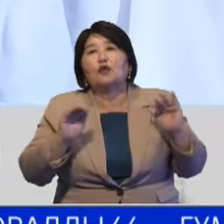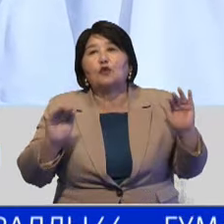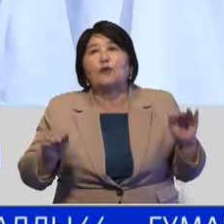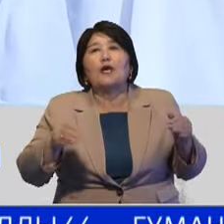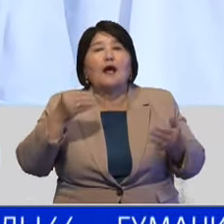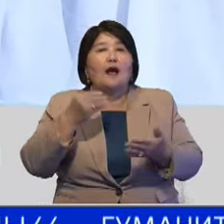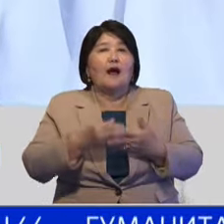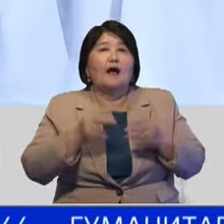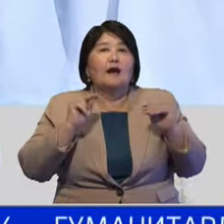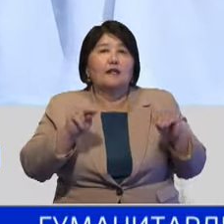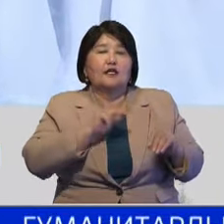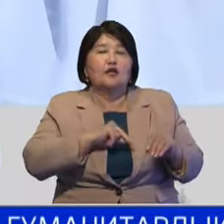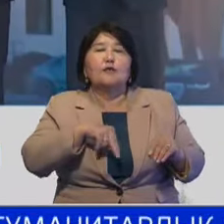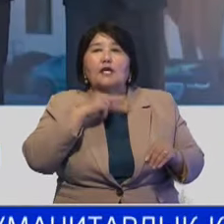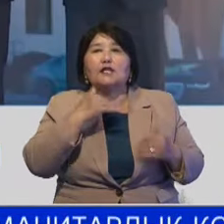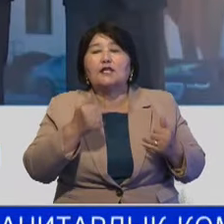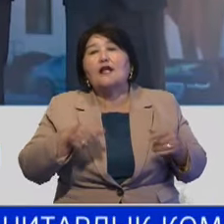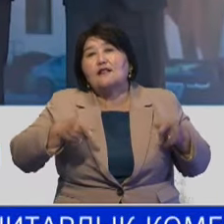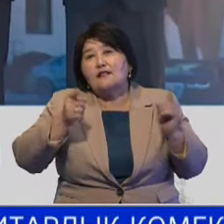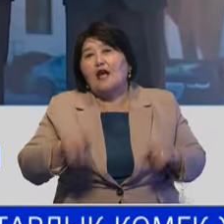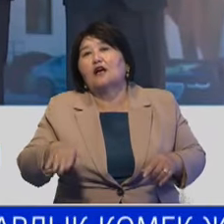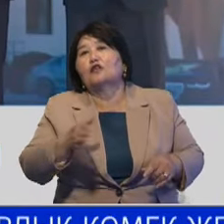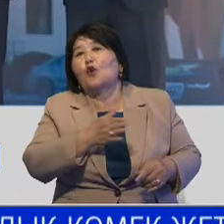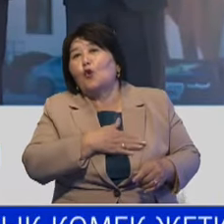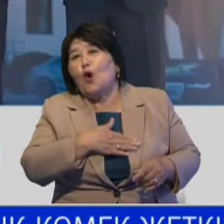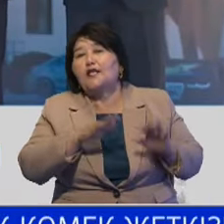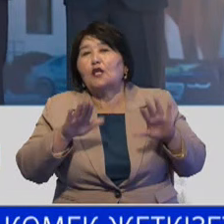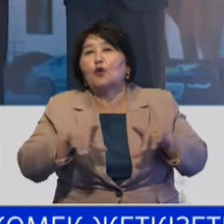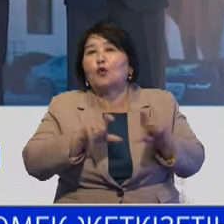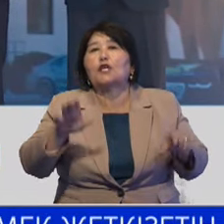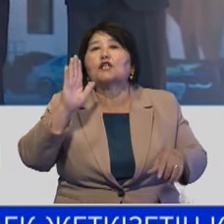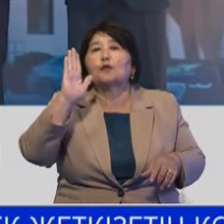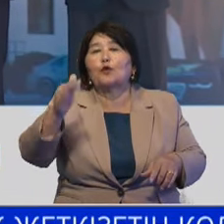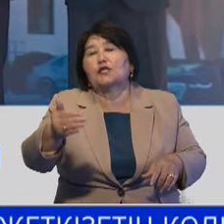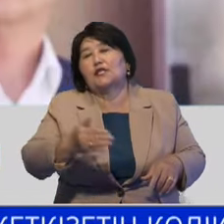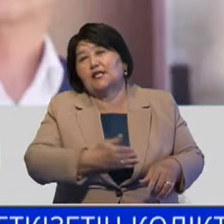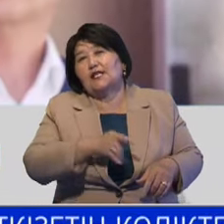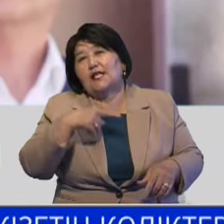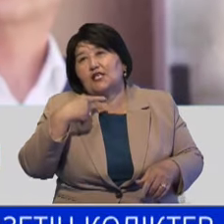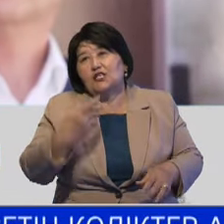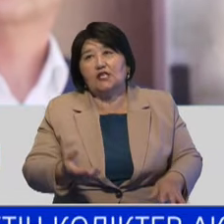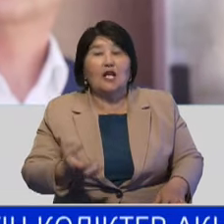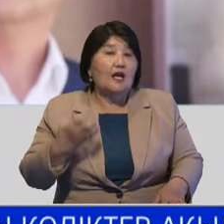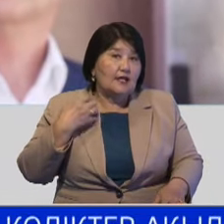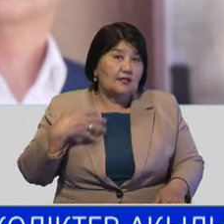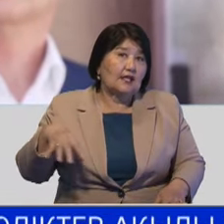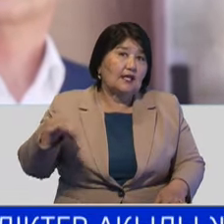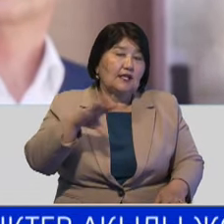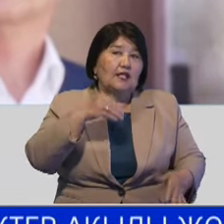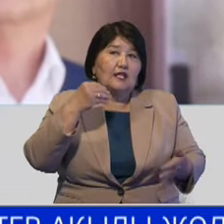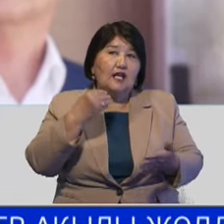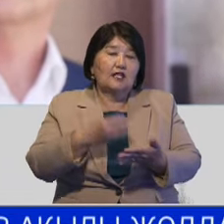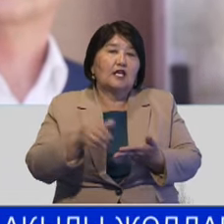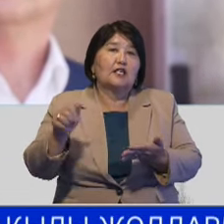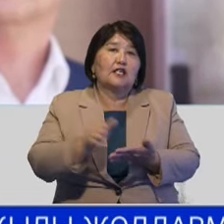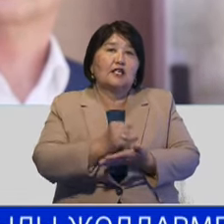адал еңбекке, ізгілікке үндейтін нағыз руханият ордасы болсын деген тілегін жеткізді. Сыр елінің жауқар жәдігерлерін